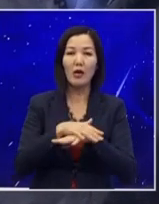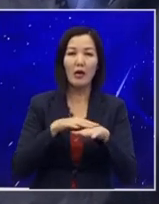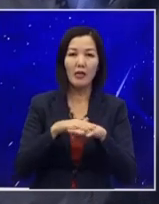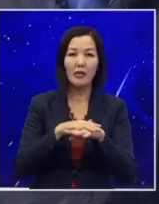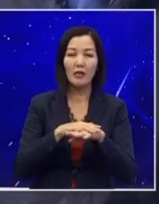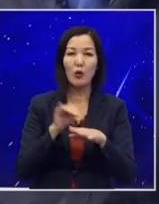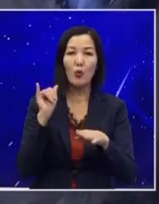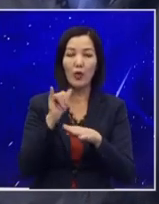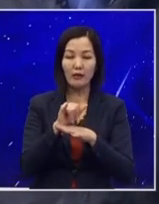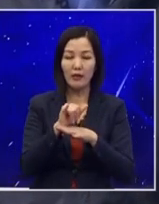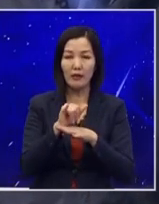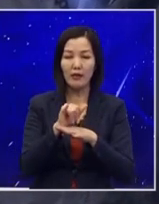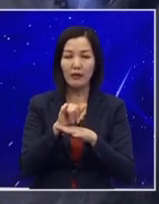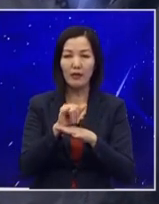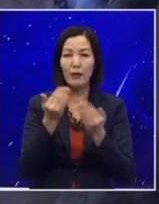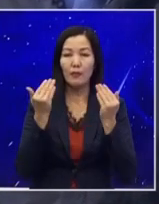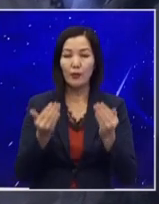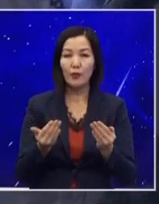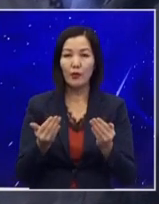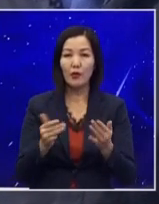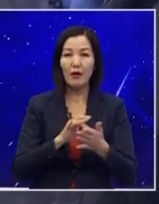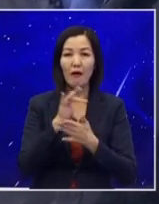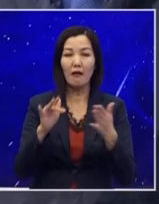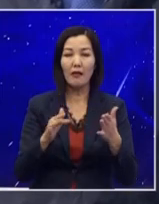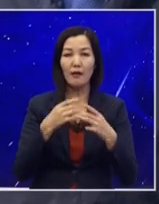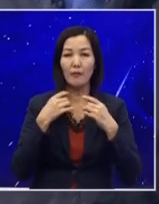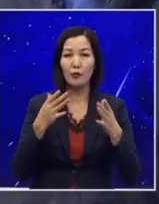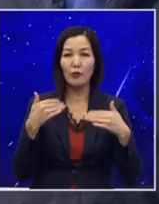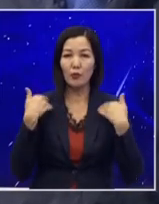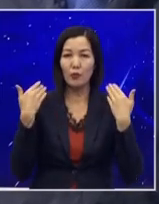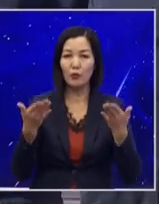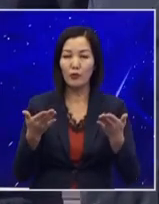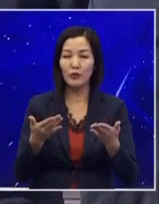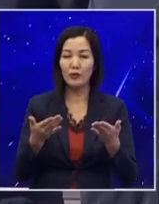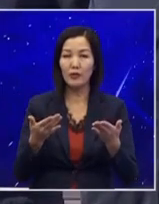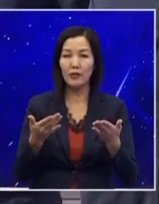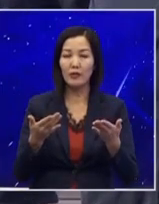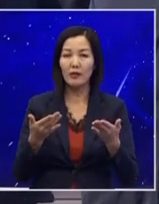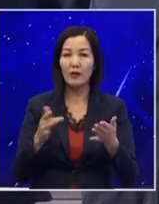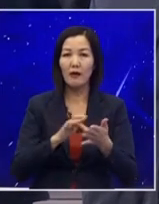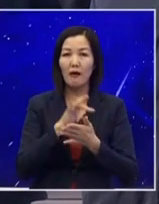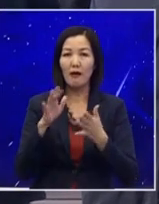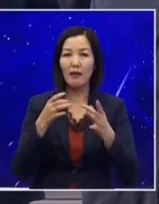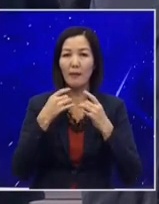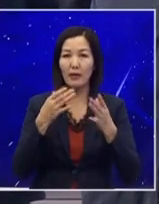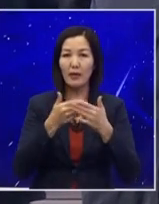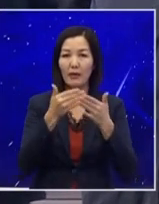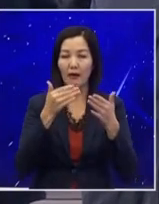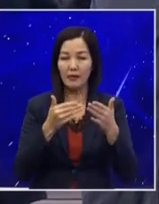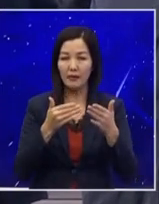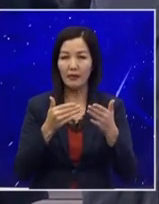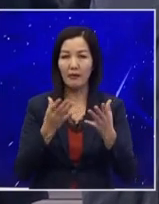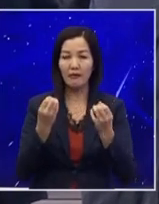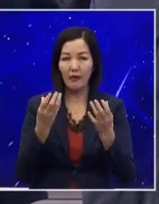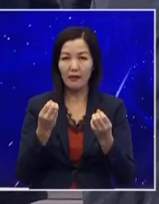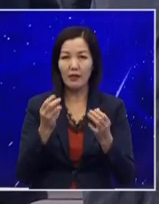құрметті қонақтар, бүгінгі қала күні құтты болсын дегім келеді. Мына қала күнінің қарсаңында тағы